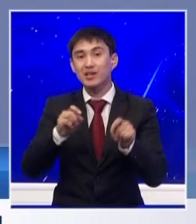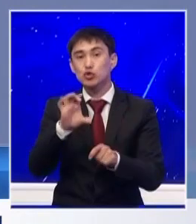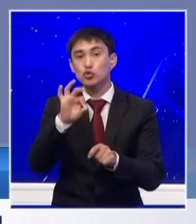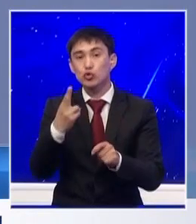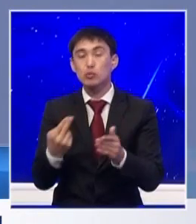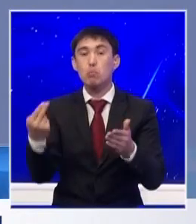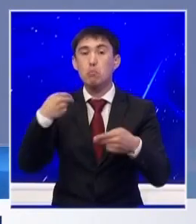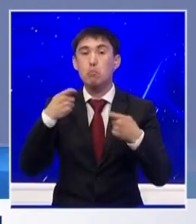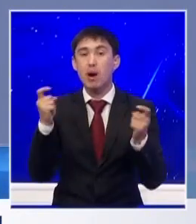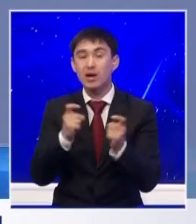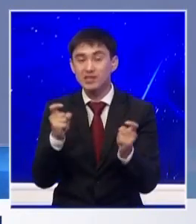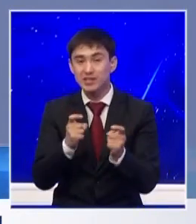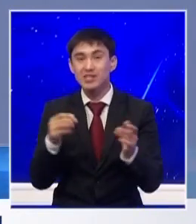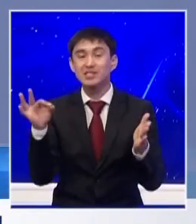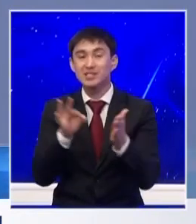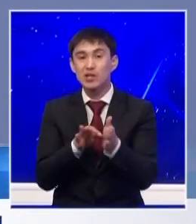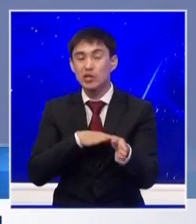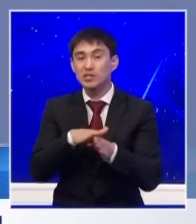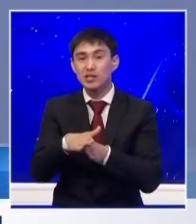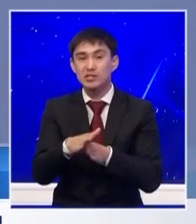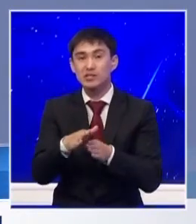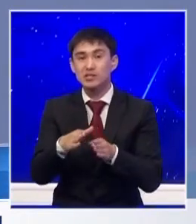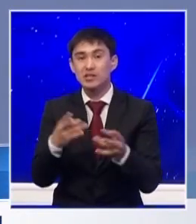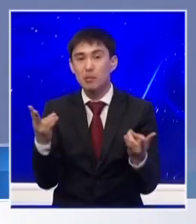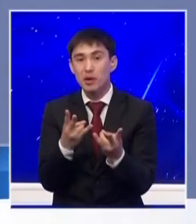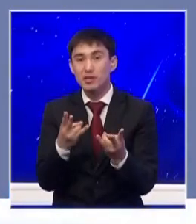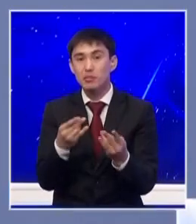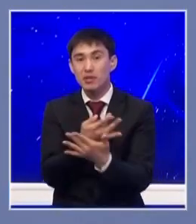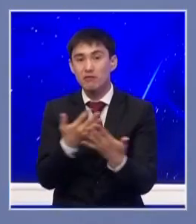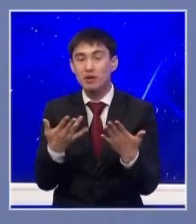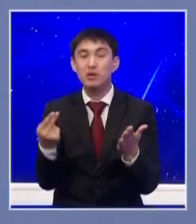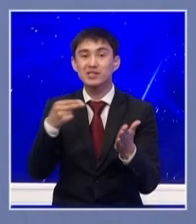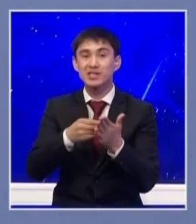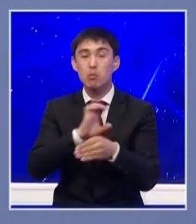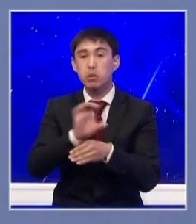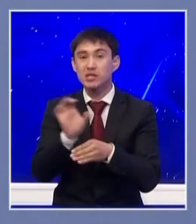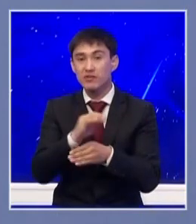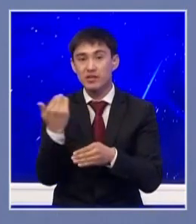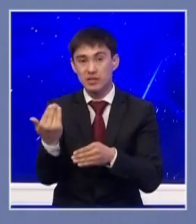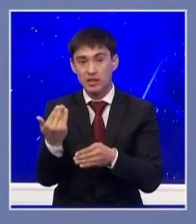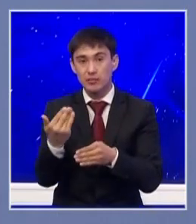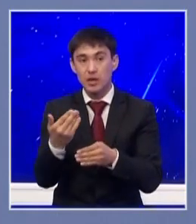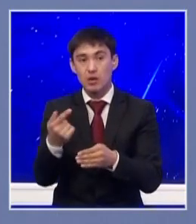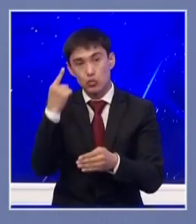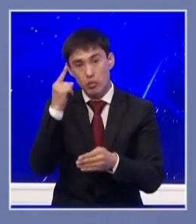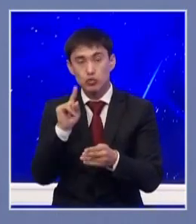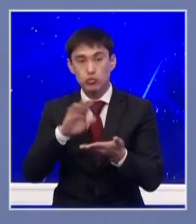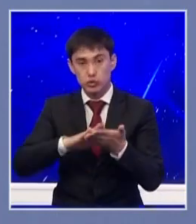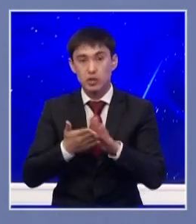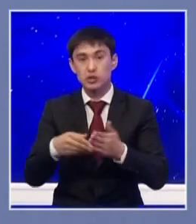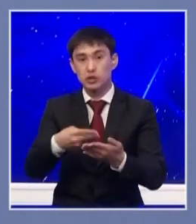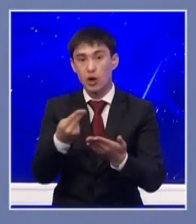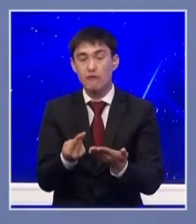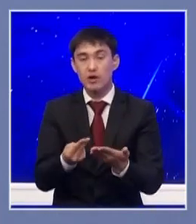реализации необходимых товаров по ценам производителя то есть мы предполагаем что у нас будет заключены